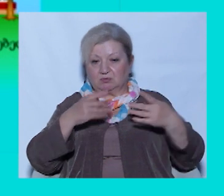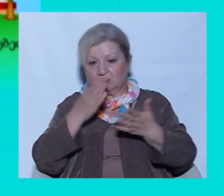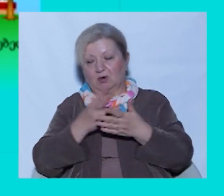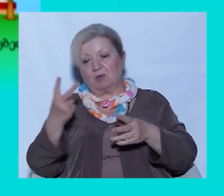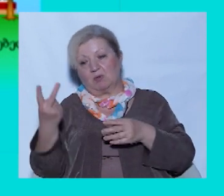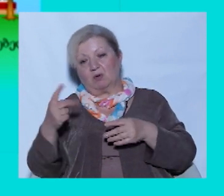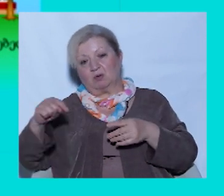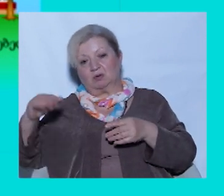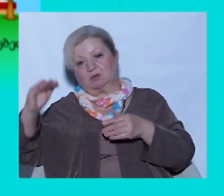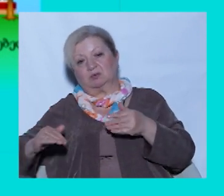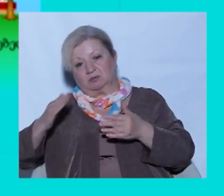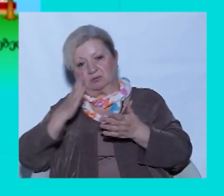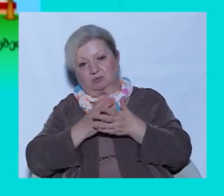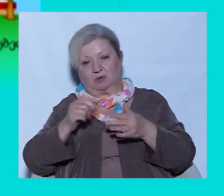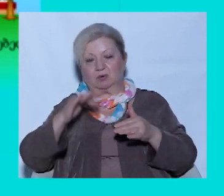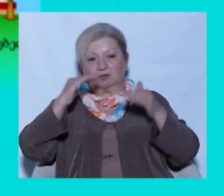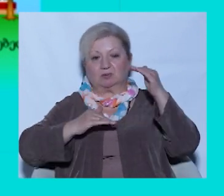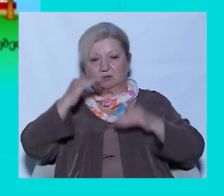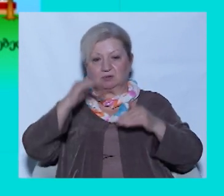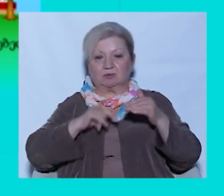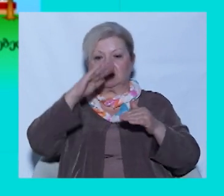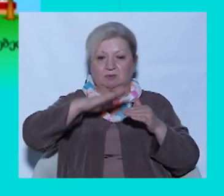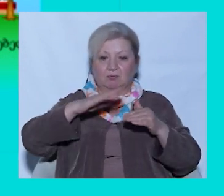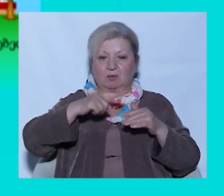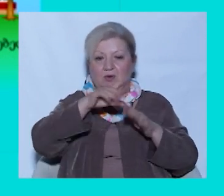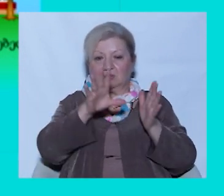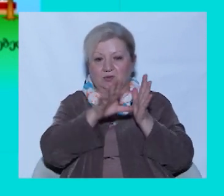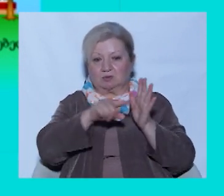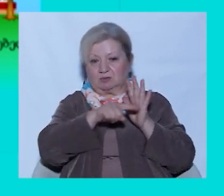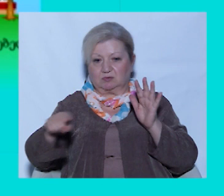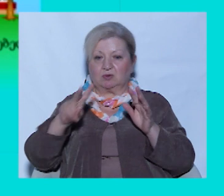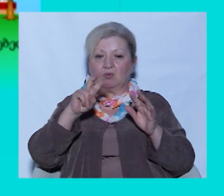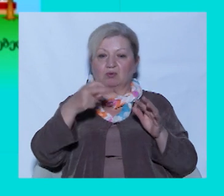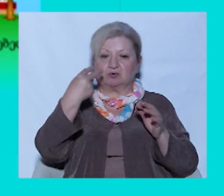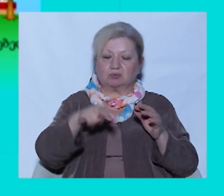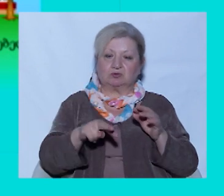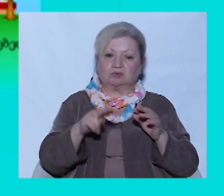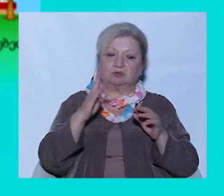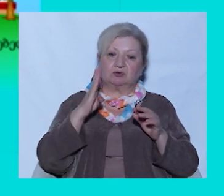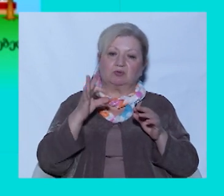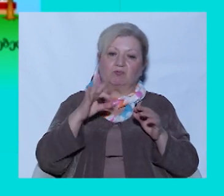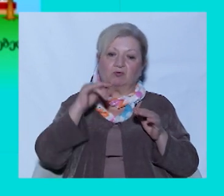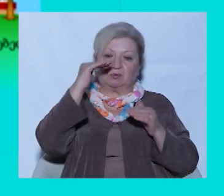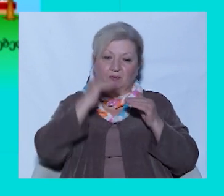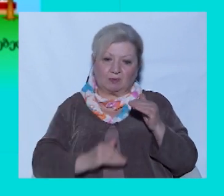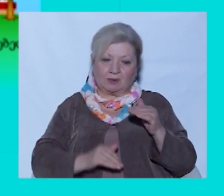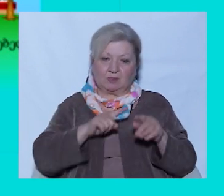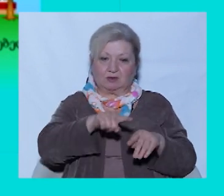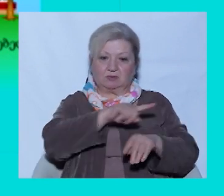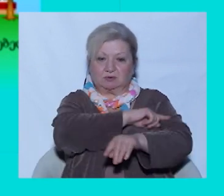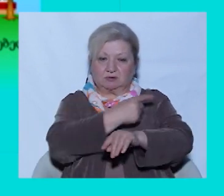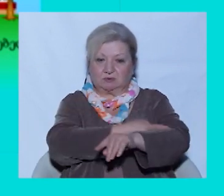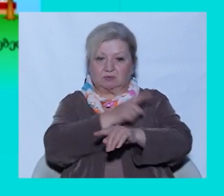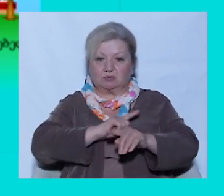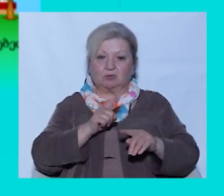უკვე დაბალი ძაბვის ხაზებით, უკვე დამადებლებელი ტრანსფორმატორის საშუალებით 220 ვოლტამდე დაყავს ეს ძაბა,